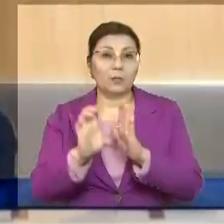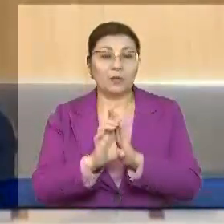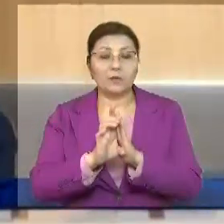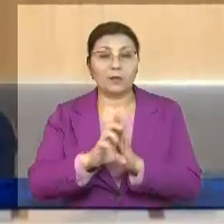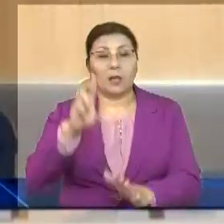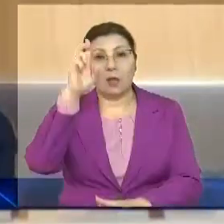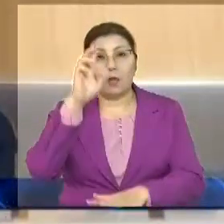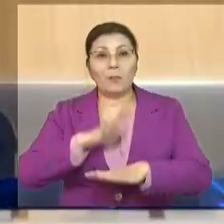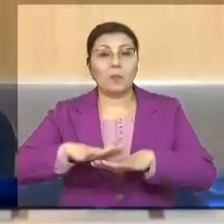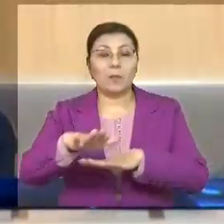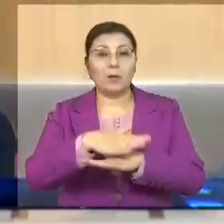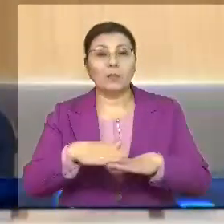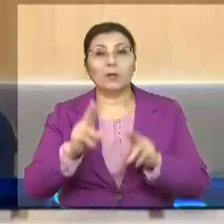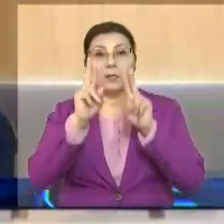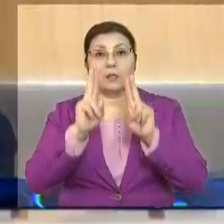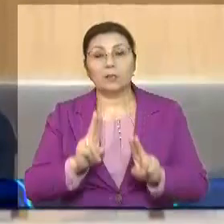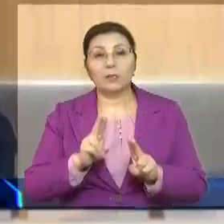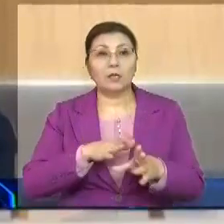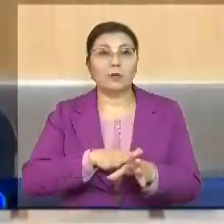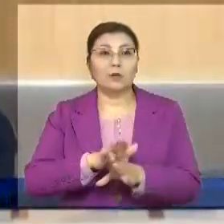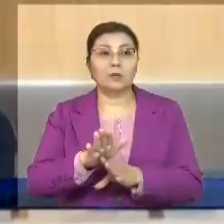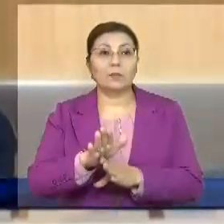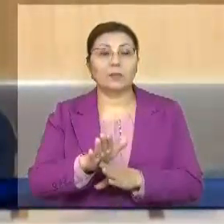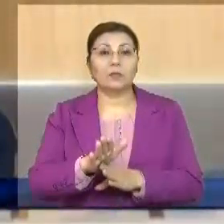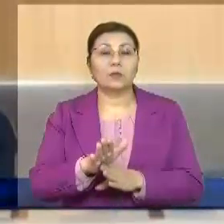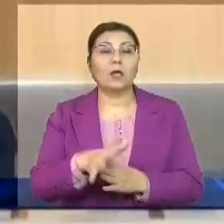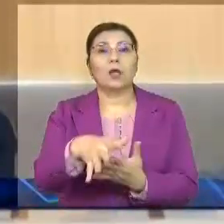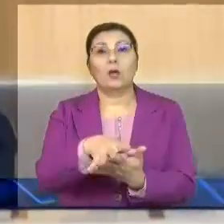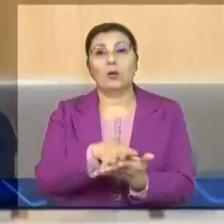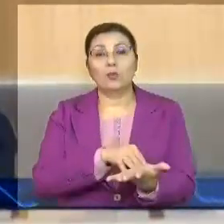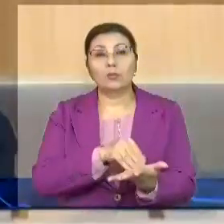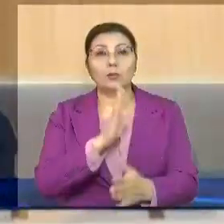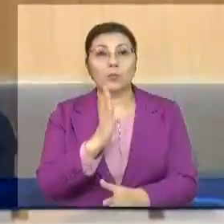мемлекет тұжырымдамасын іске асырудың жарқын үлгісі болмақ.